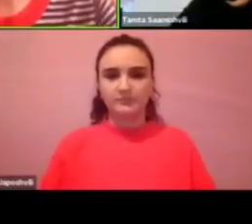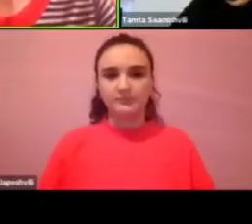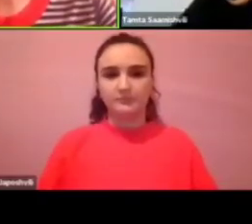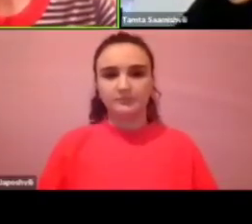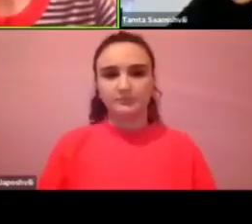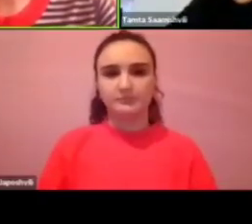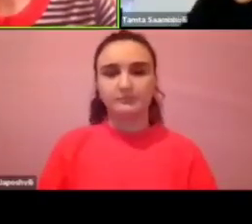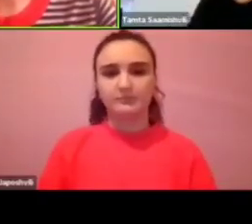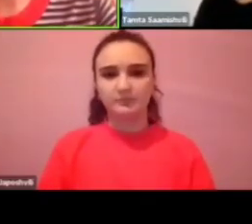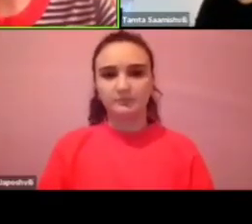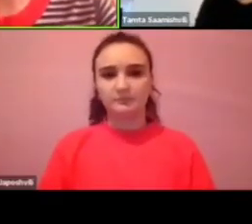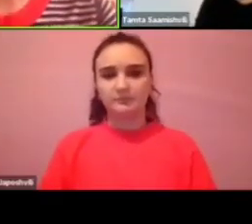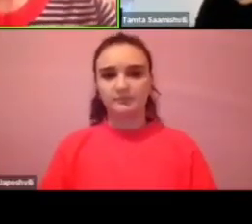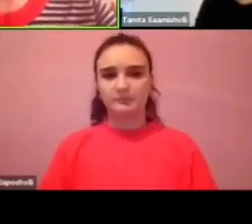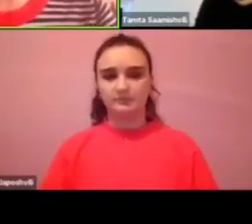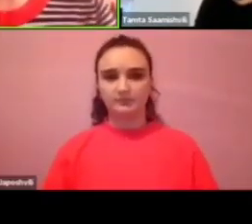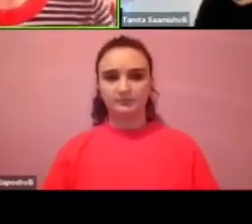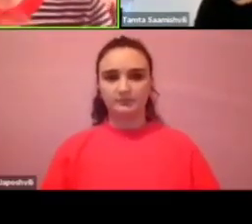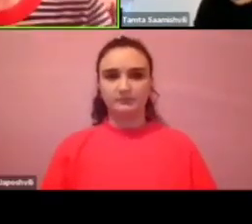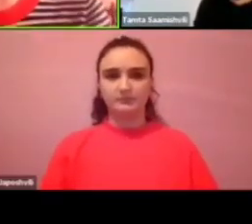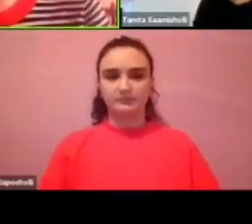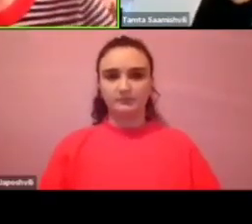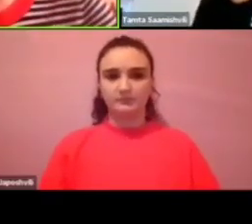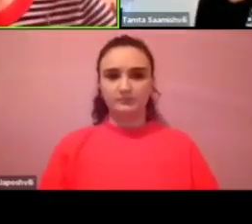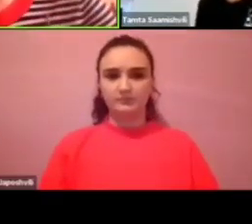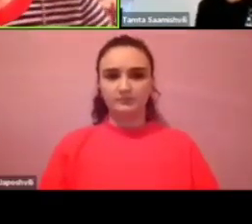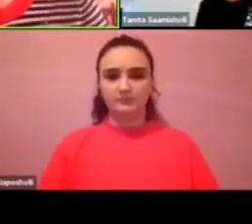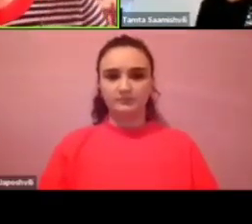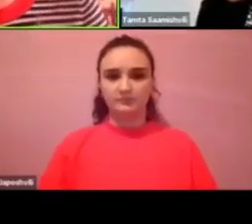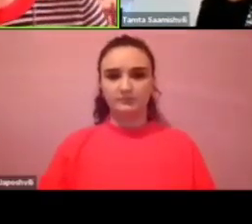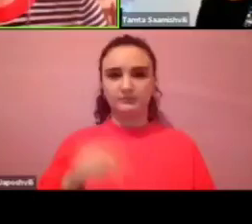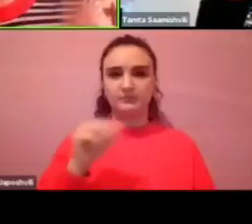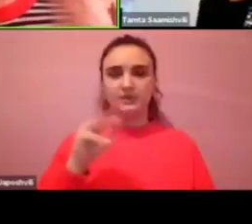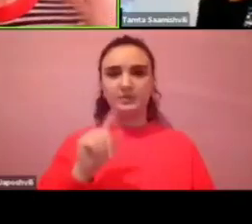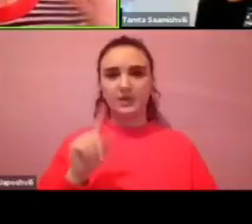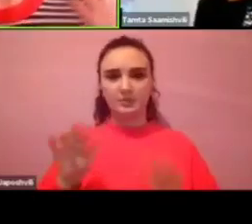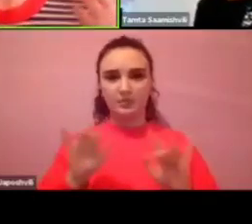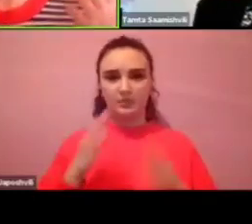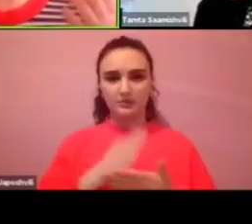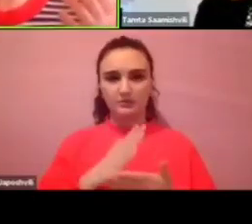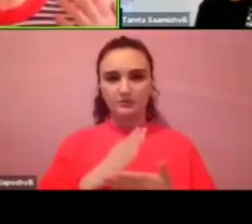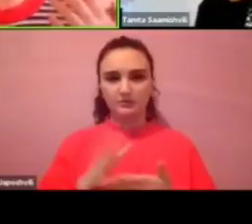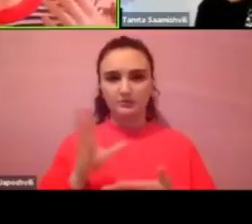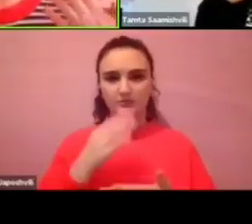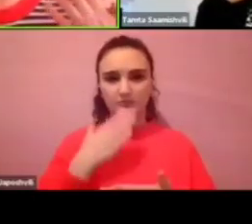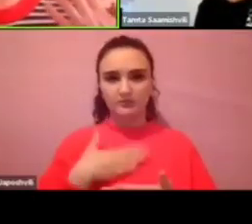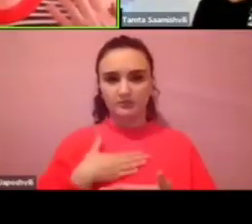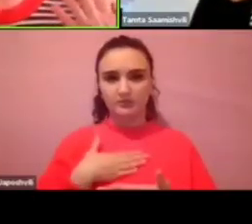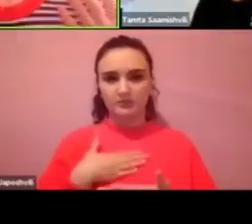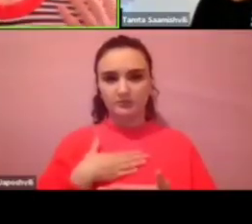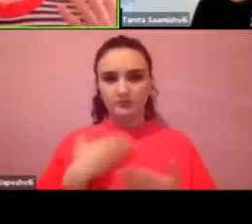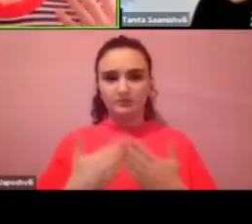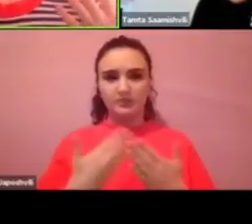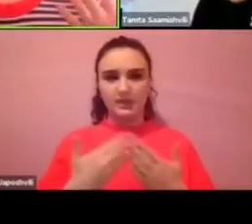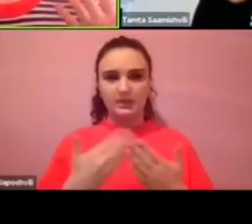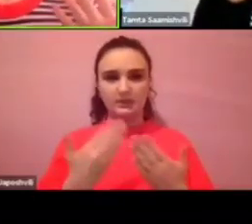დიახ, ესე იგი, ეს უყურეთ რა თამთა რა ძირითადი ფუნქციებია. ძირითადად ხო